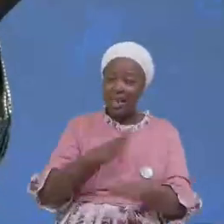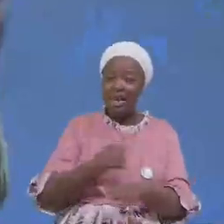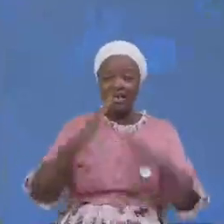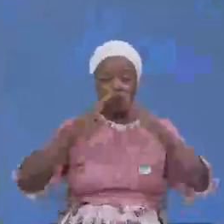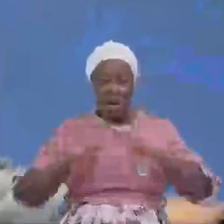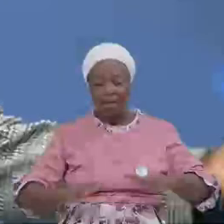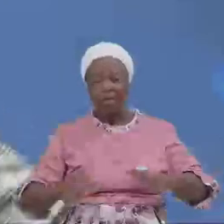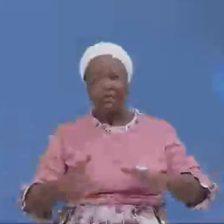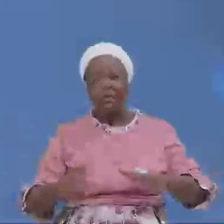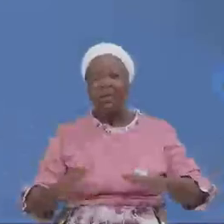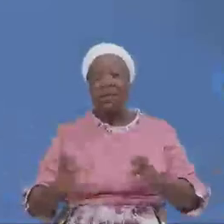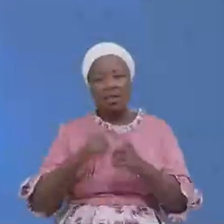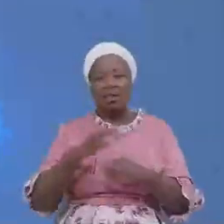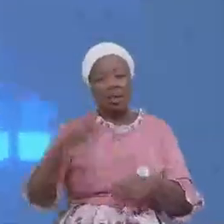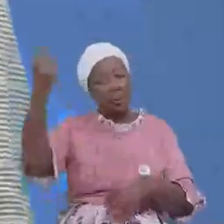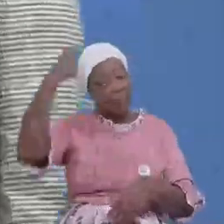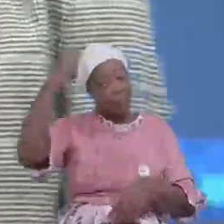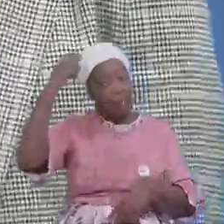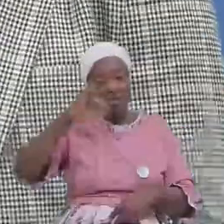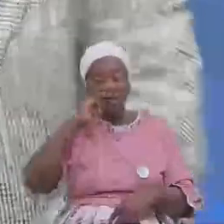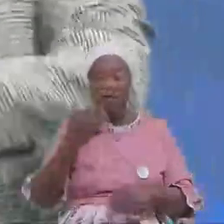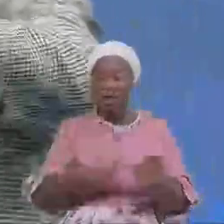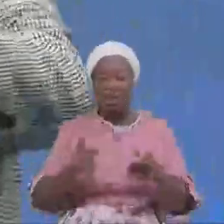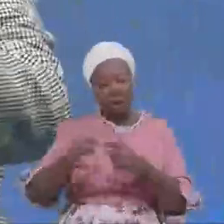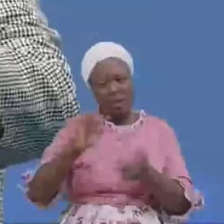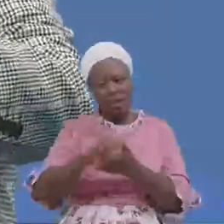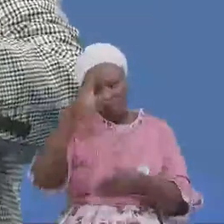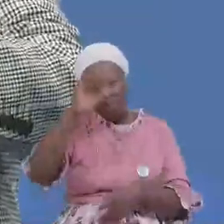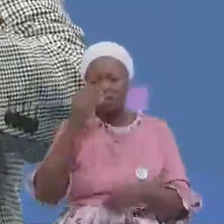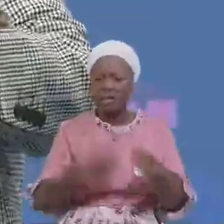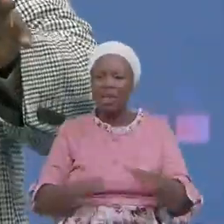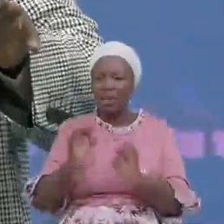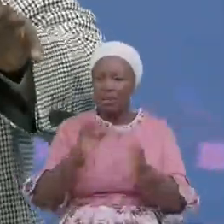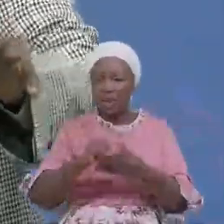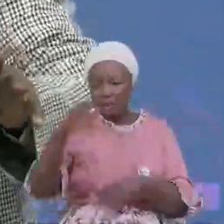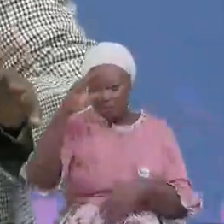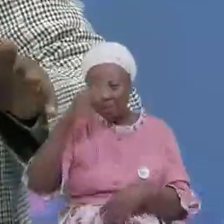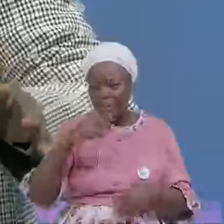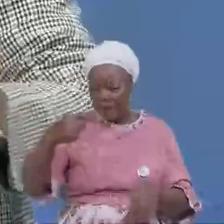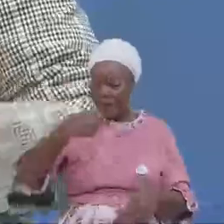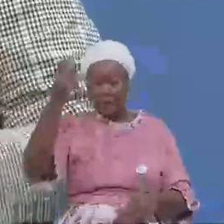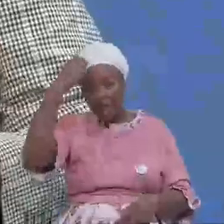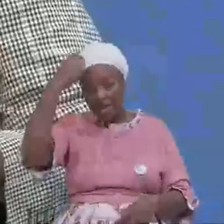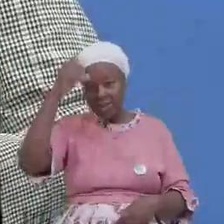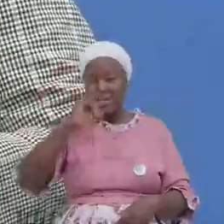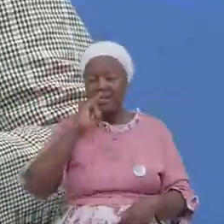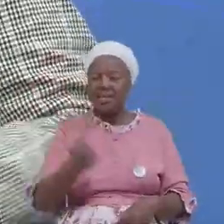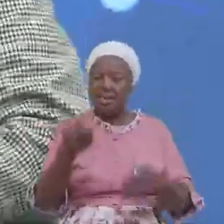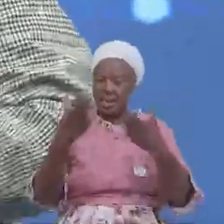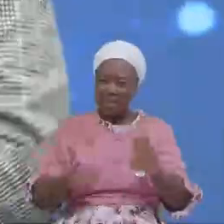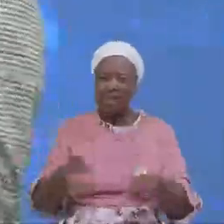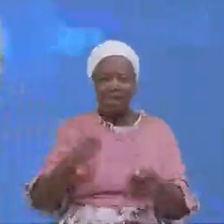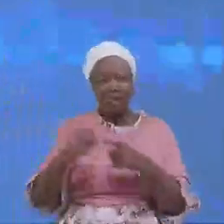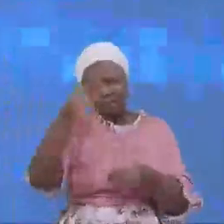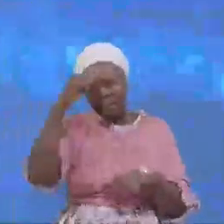silencieux. Le cerveau est mort, l'homme est mort. Si la pensée est morte, le monsieur est